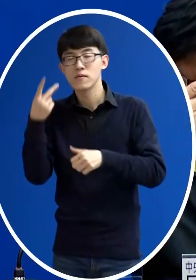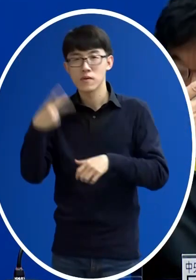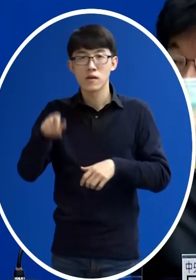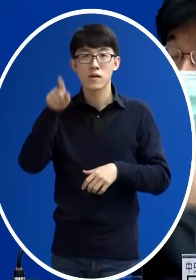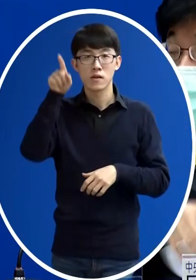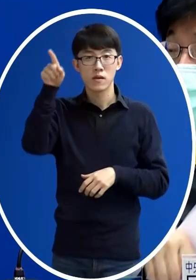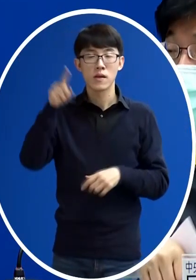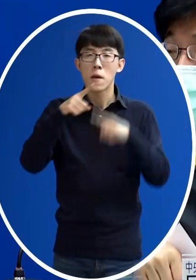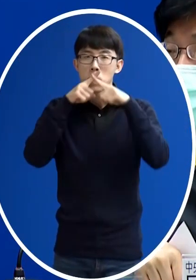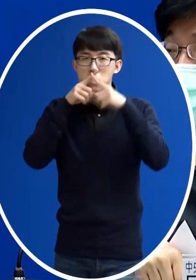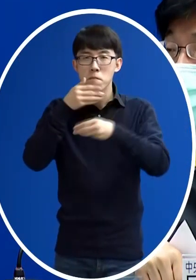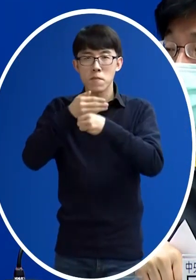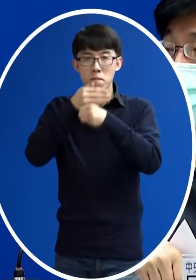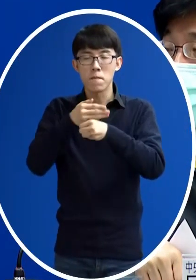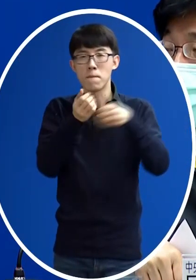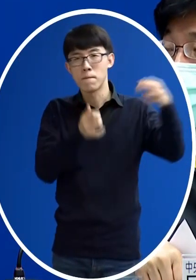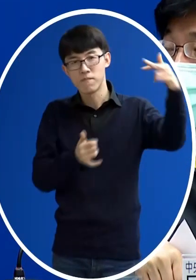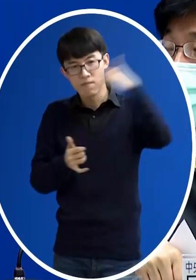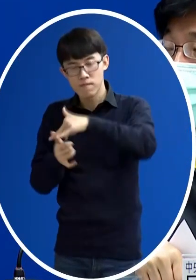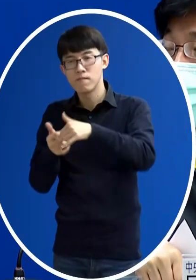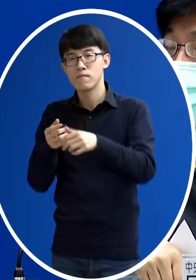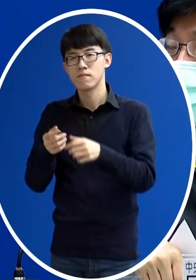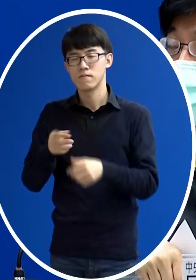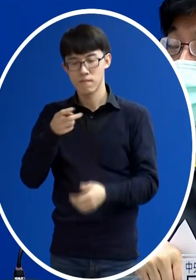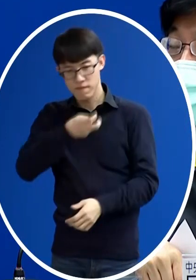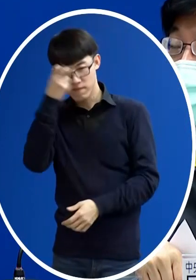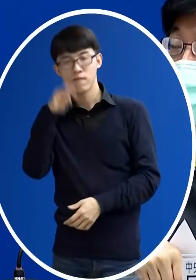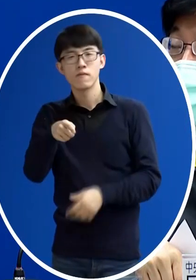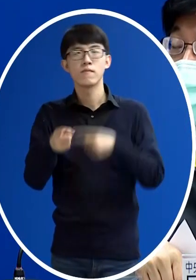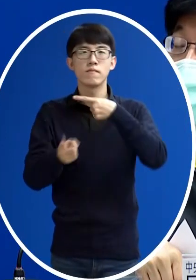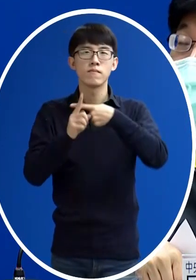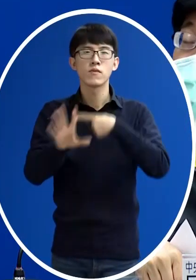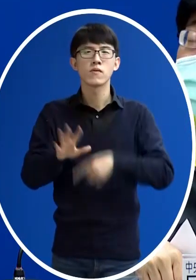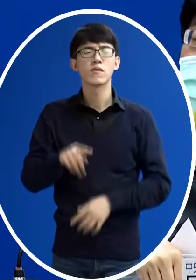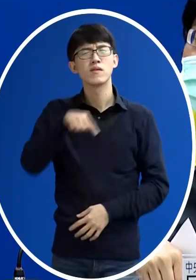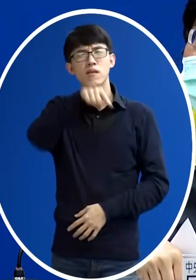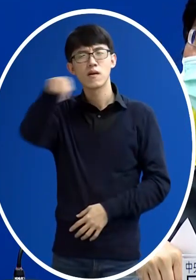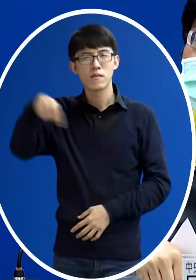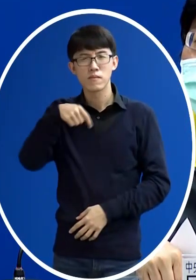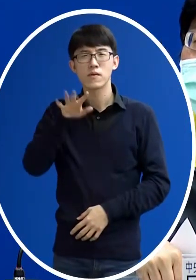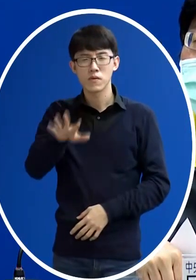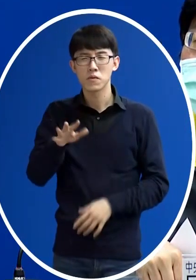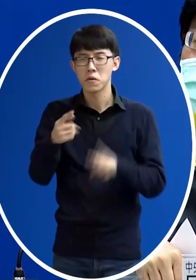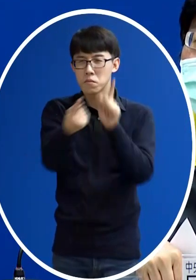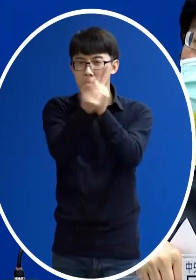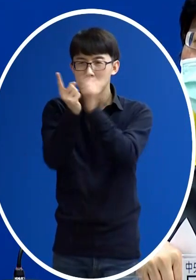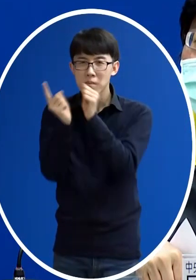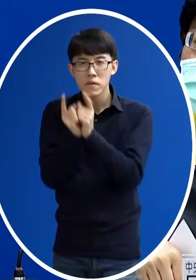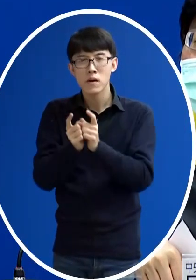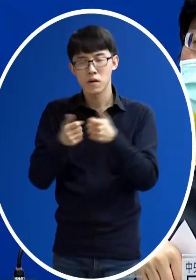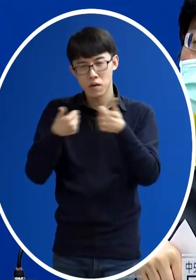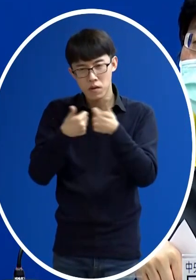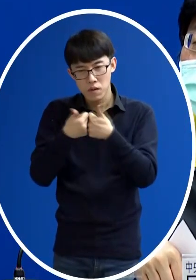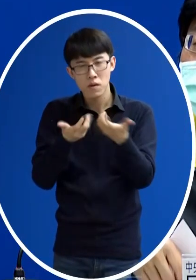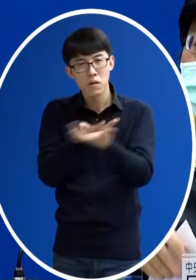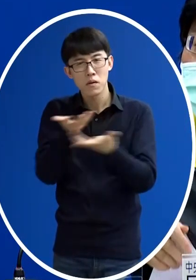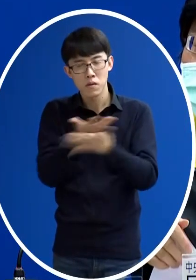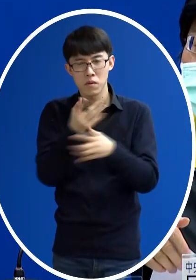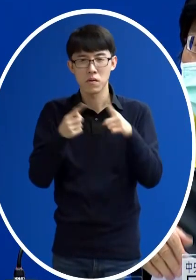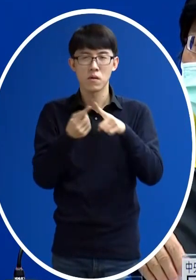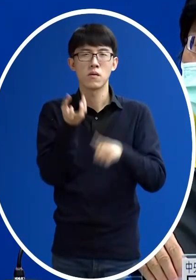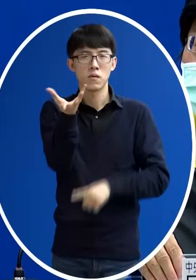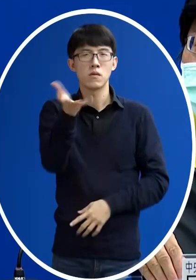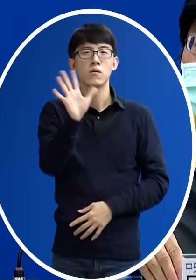病例中间都有一些这个飞行，或者是聚会等等的这些接触史，比如说以色列的这